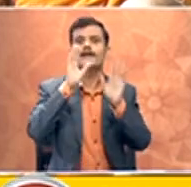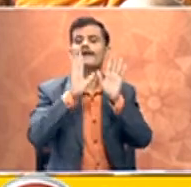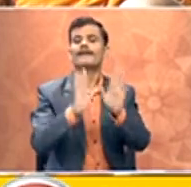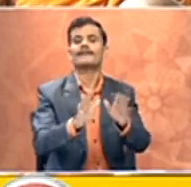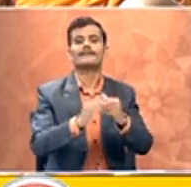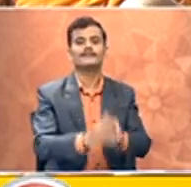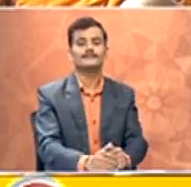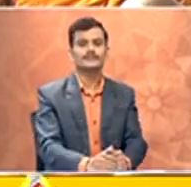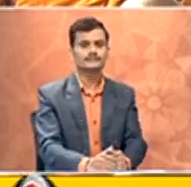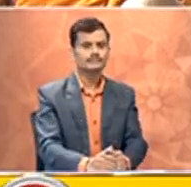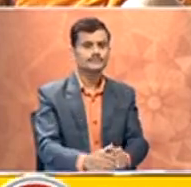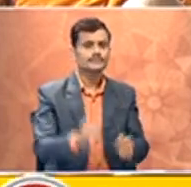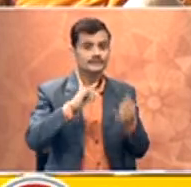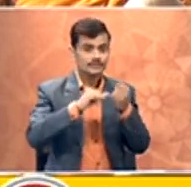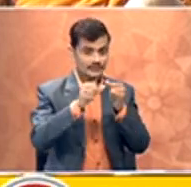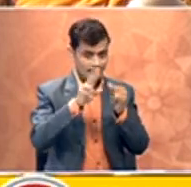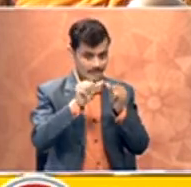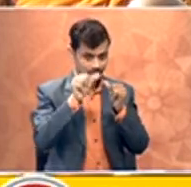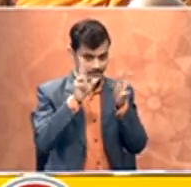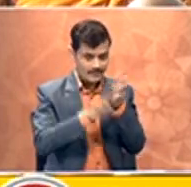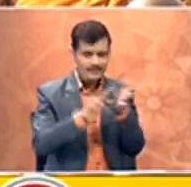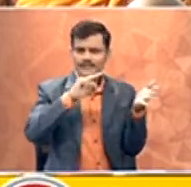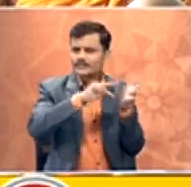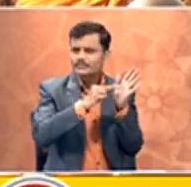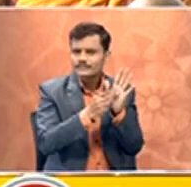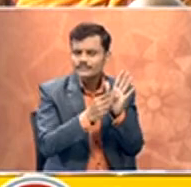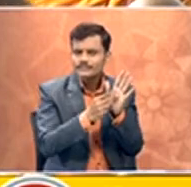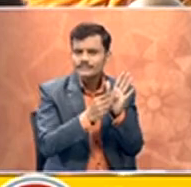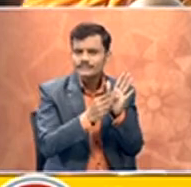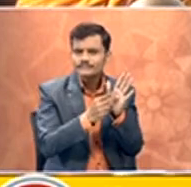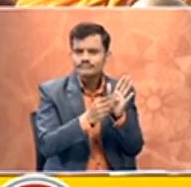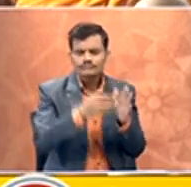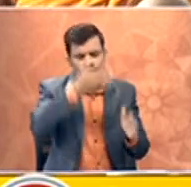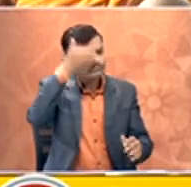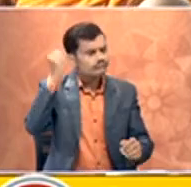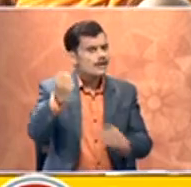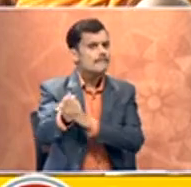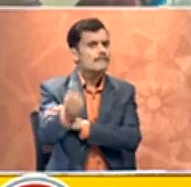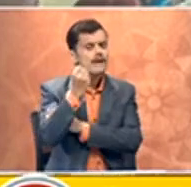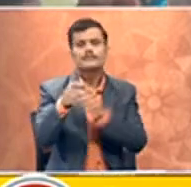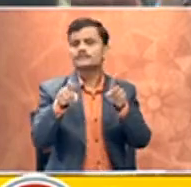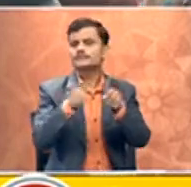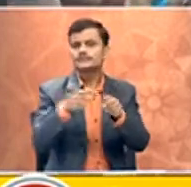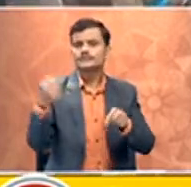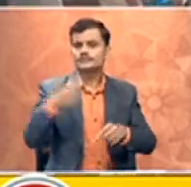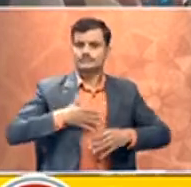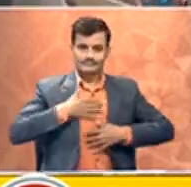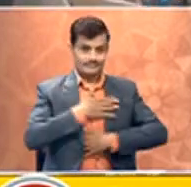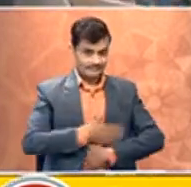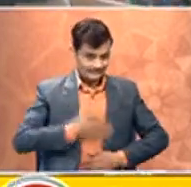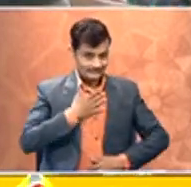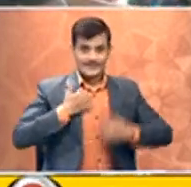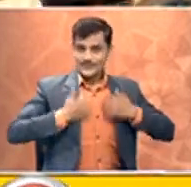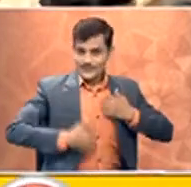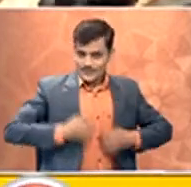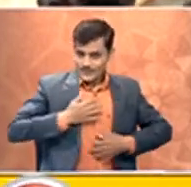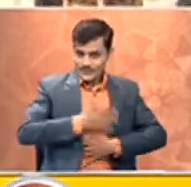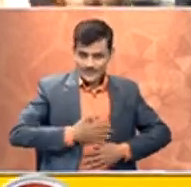है। सावन यानी महाशिव का महीना, उत्सव और उल्लास का